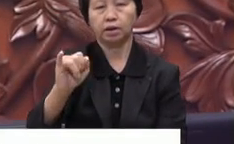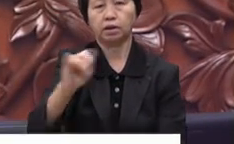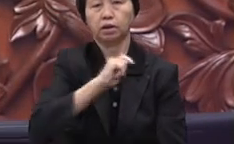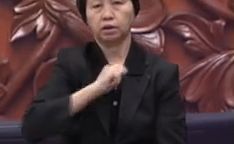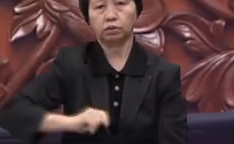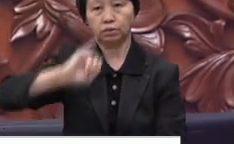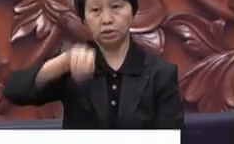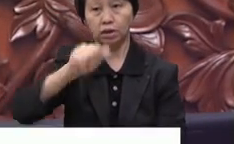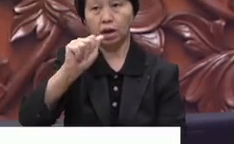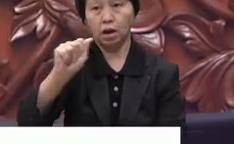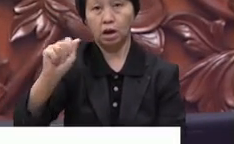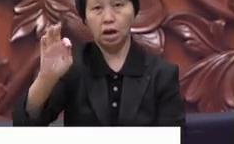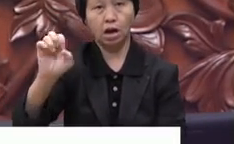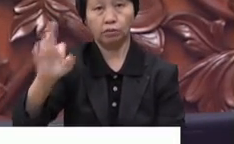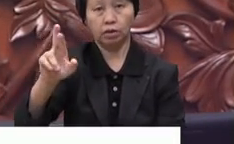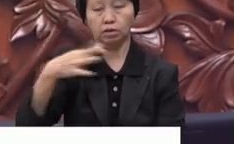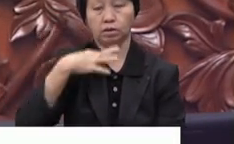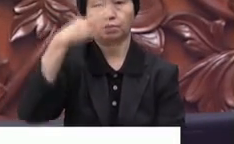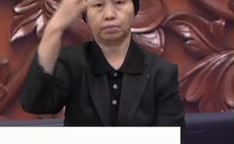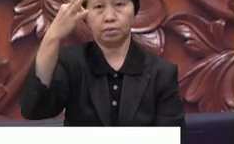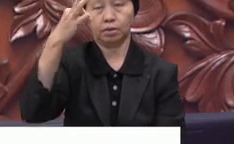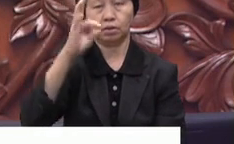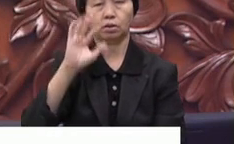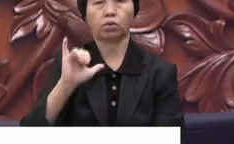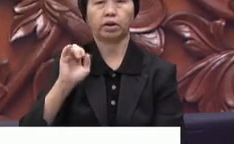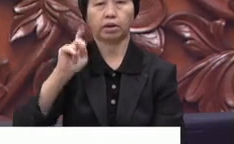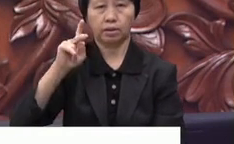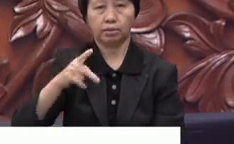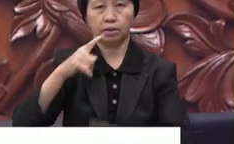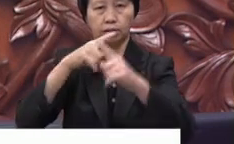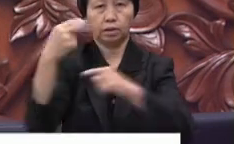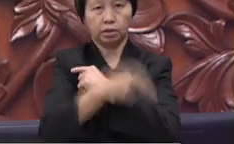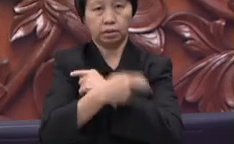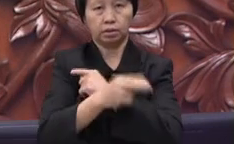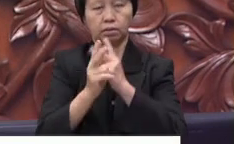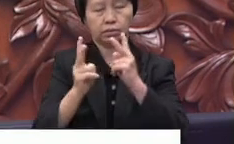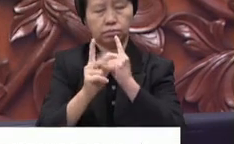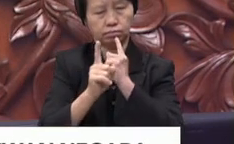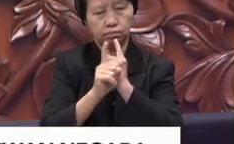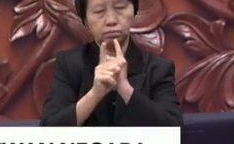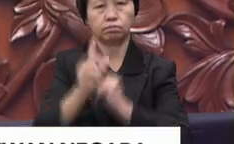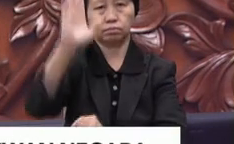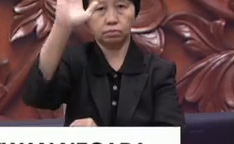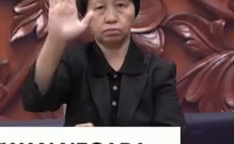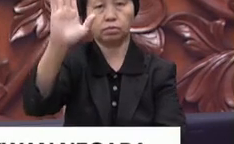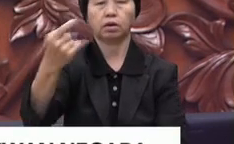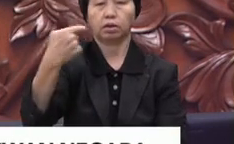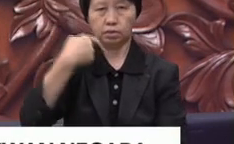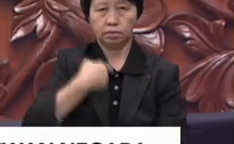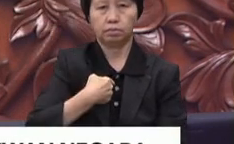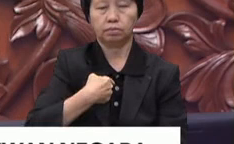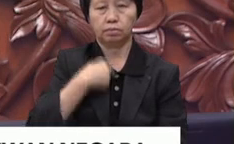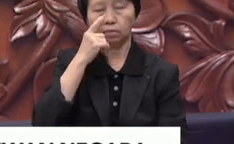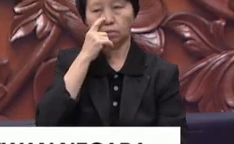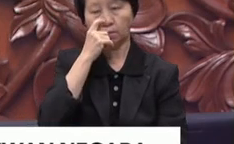memegang jawatan yang dipeto dewan negara dengan sesungguhnya bersumpah bahwa saya